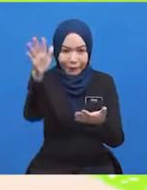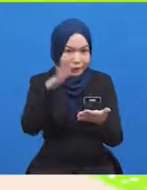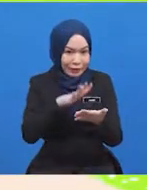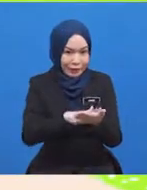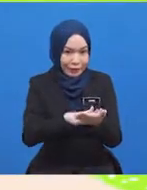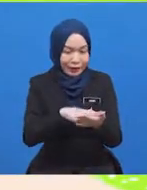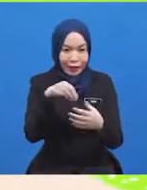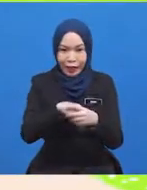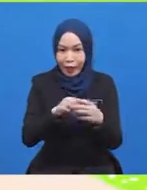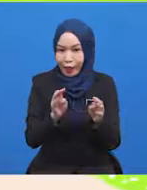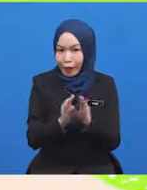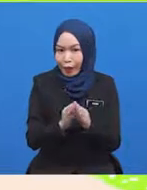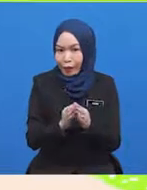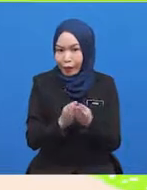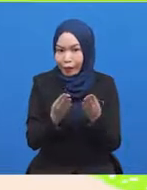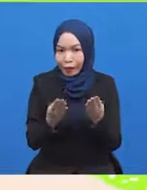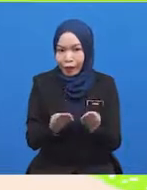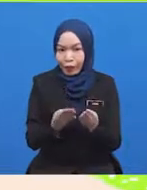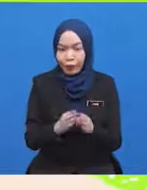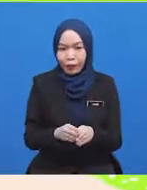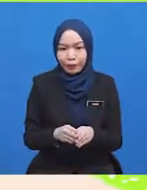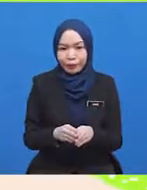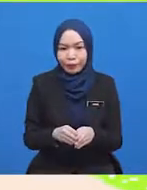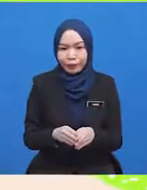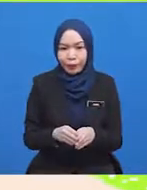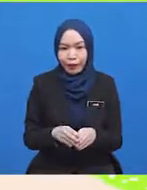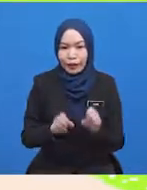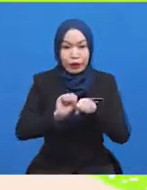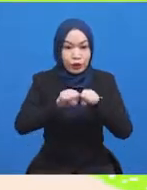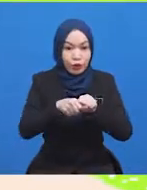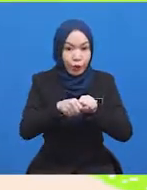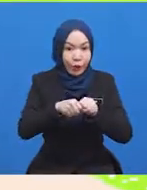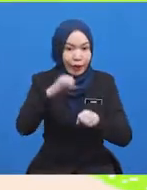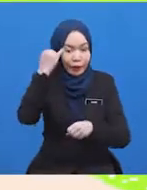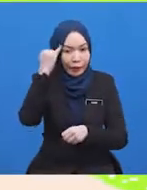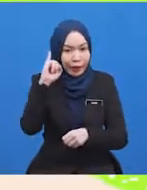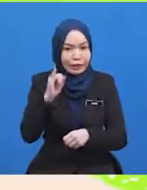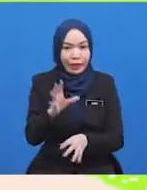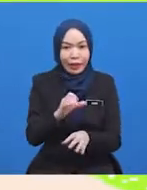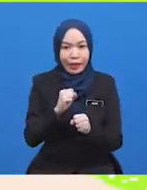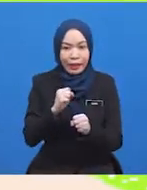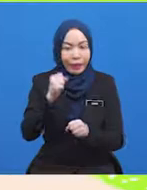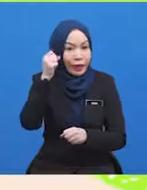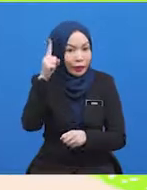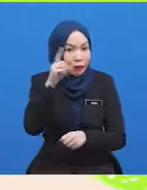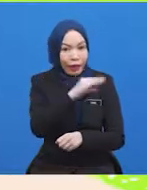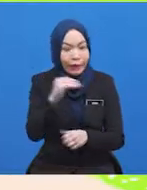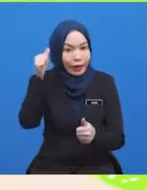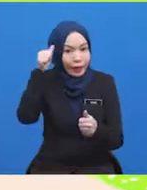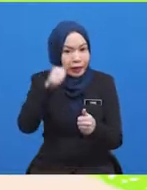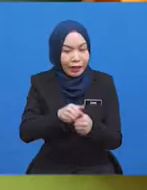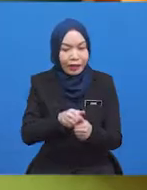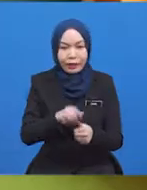buku catatan supaya ilmu yang disampaikan mudah difahami dan diingati oleh